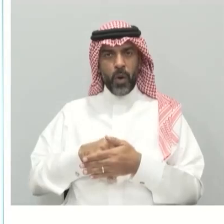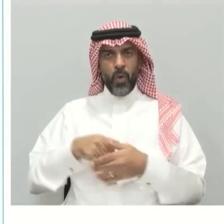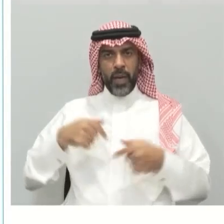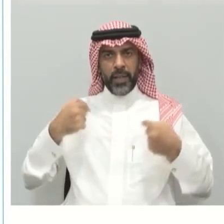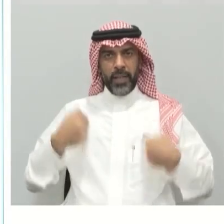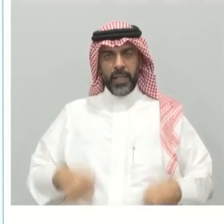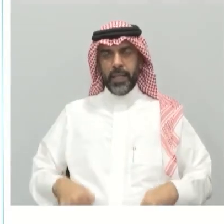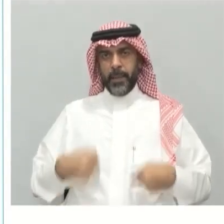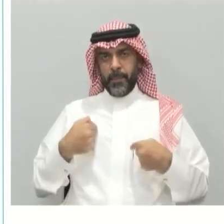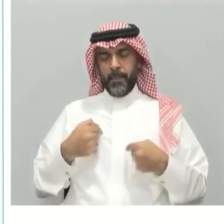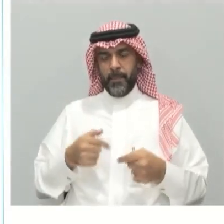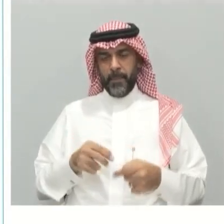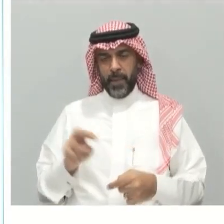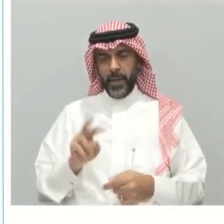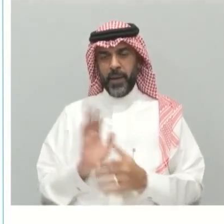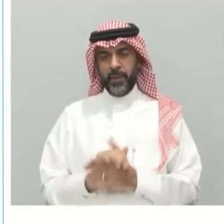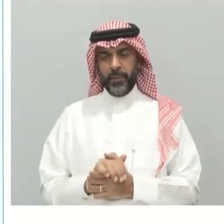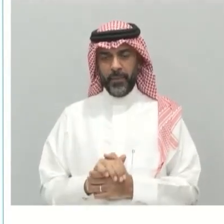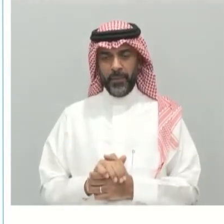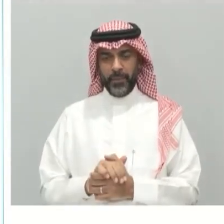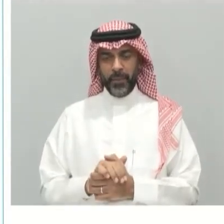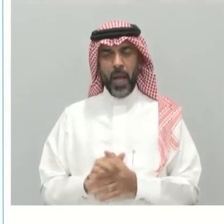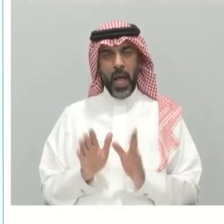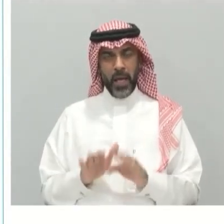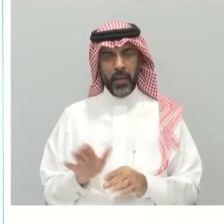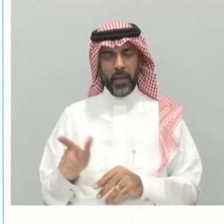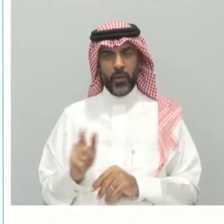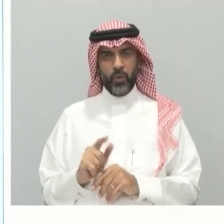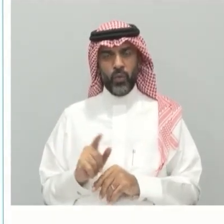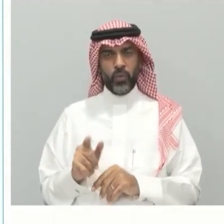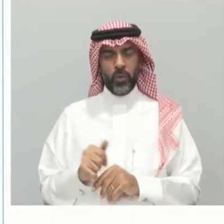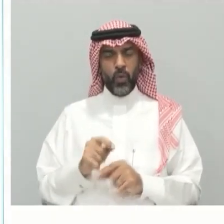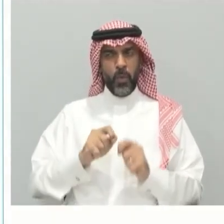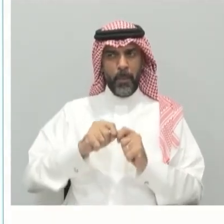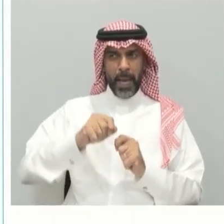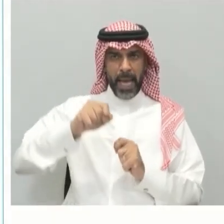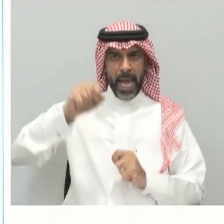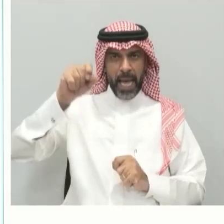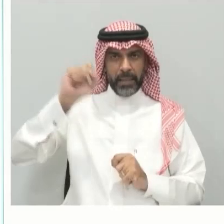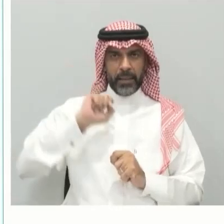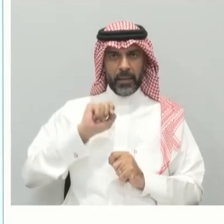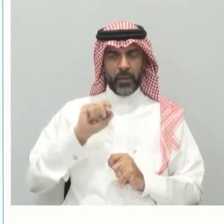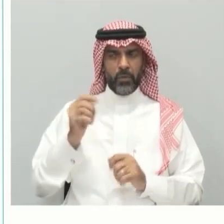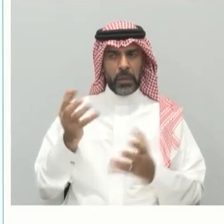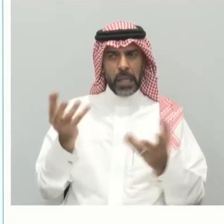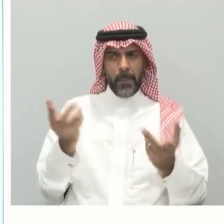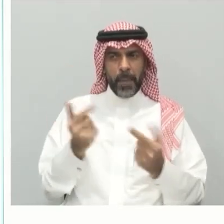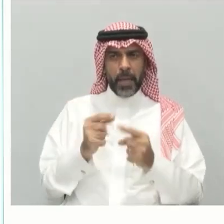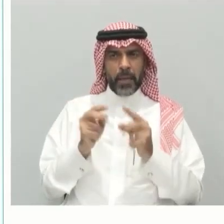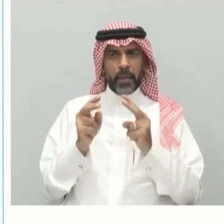موضع ماذا موضع الجسم كذلك تعتبر مقياس لكميه